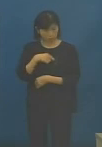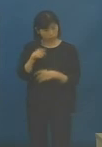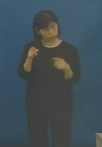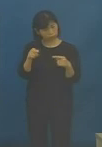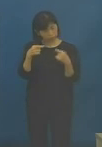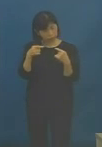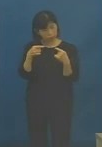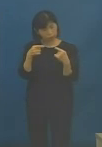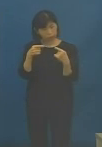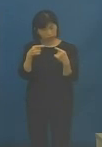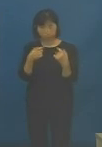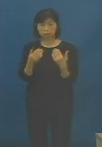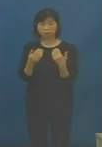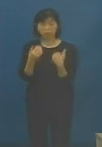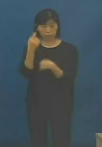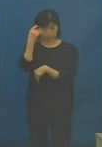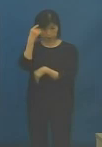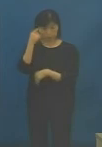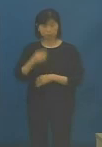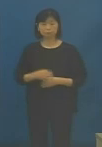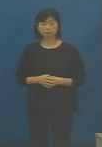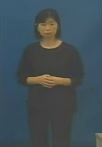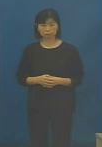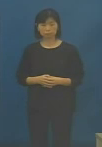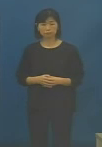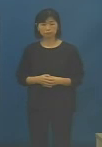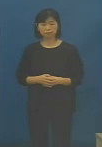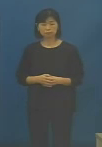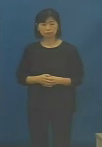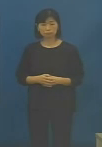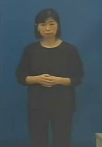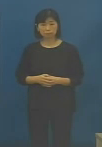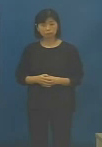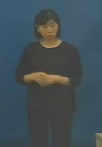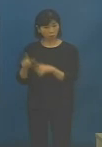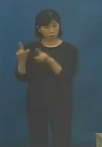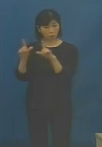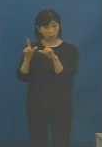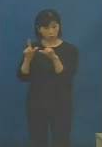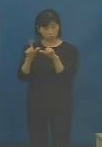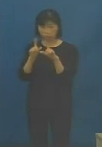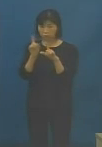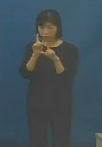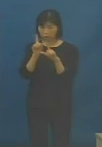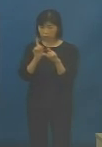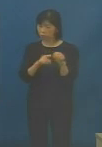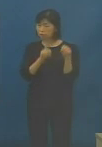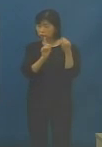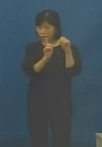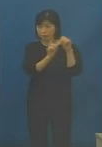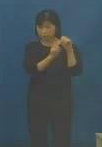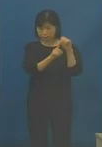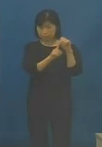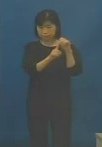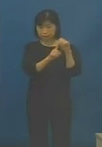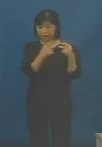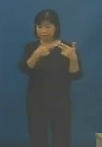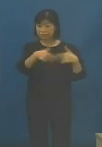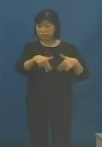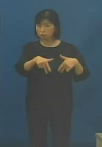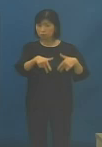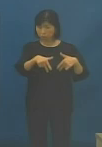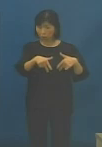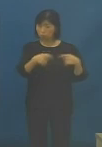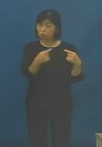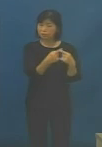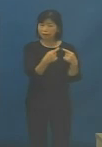要があるだろうと思っています。まあ、正常報道されているところでは、それに向けてシステムを組み替え